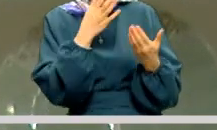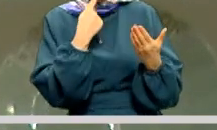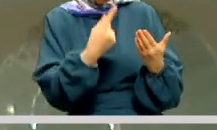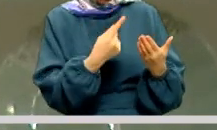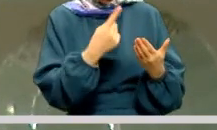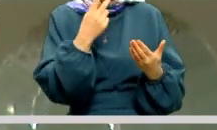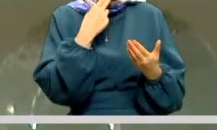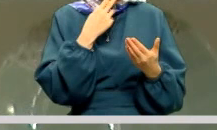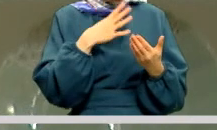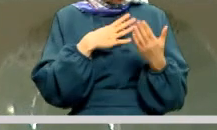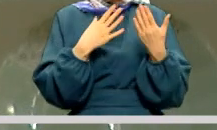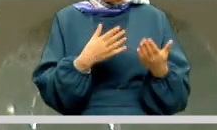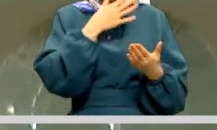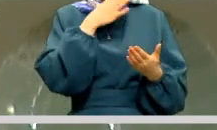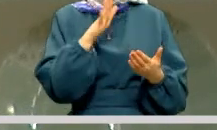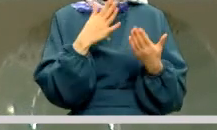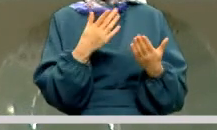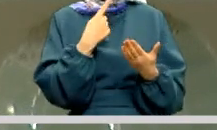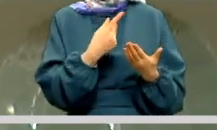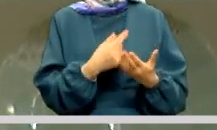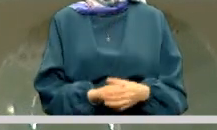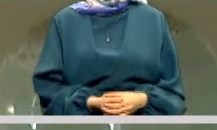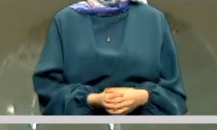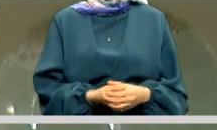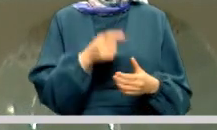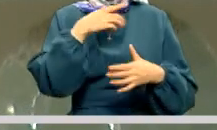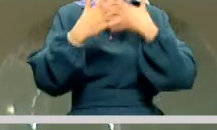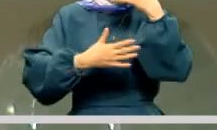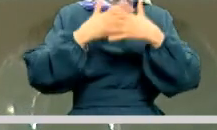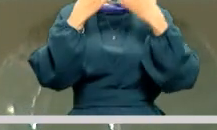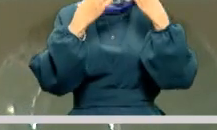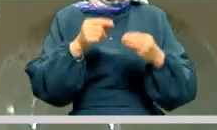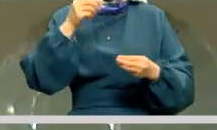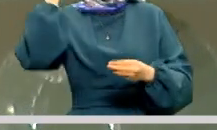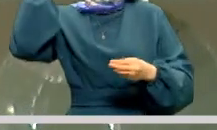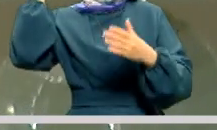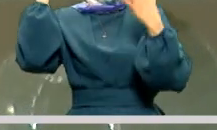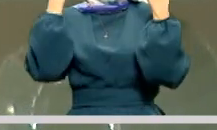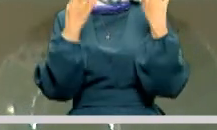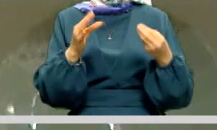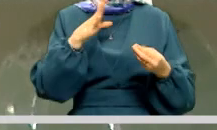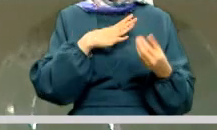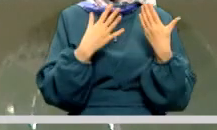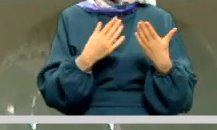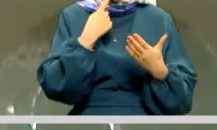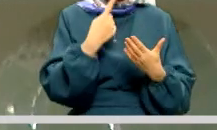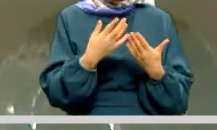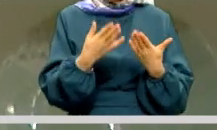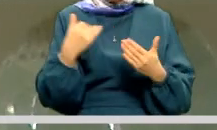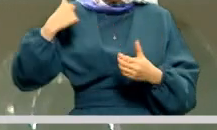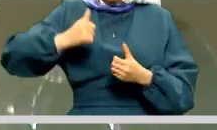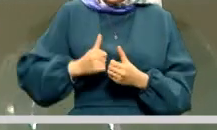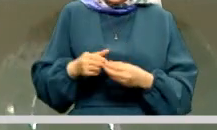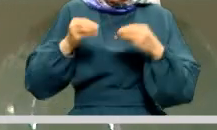diyorlarmış Ya bir kız vardı ama hani gitti bilmiyoruz ki kimdi neydi Bir öyle bir olay olmuş ki hocam o kadar şaşırmıştım ki döndüğümde ya dedim hani çantamı bıraktım